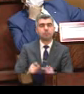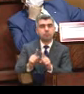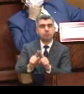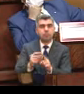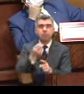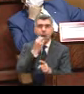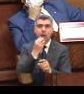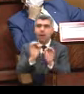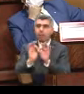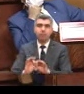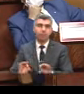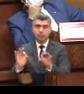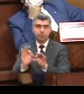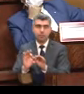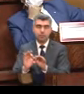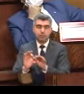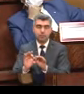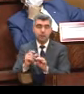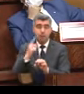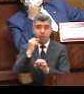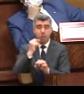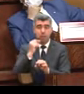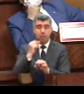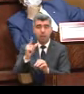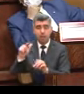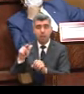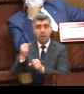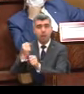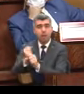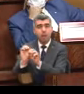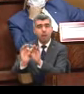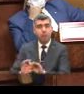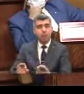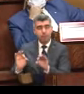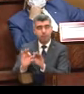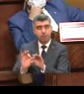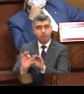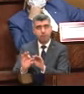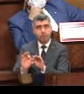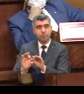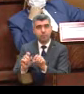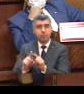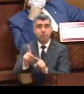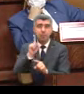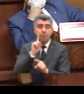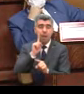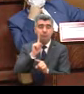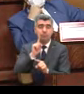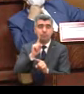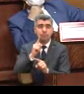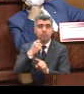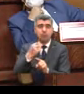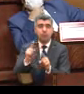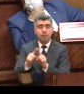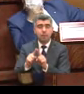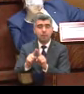تاكل، راه كاين رجال جالسين من الخدمة والعنف النساء كيرتفع من هاد قلة